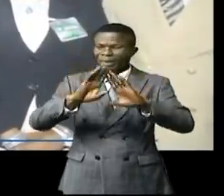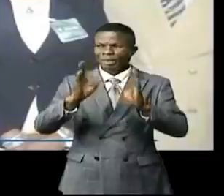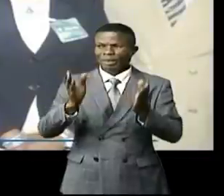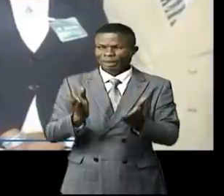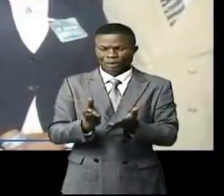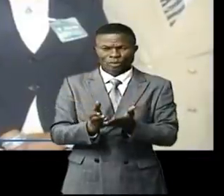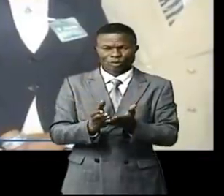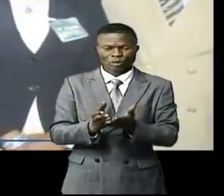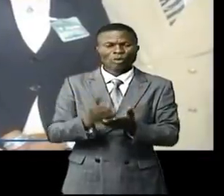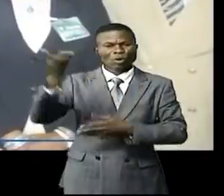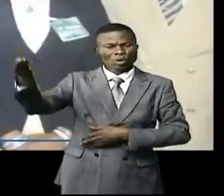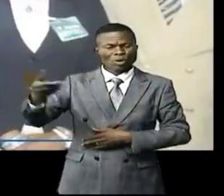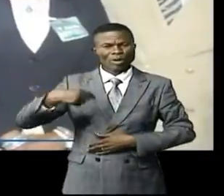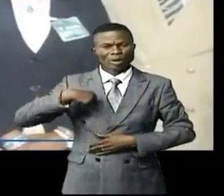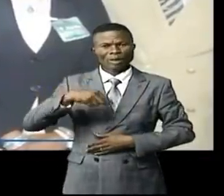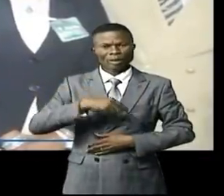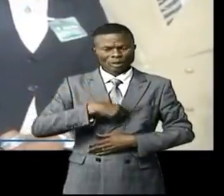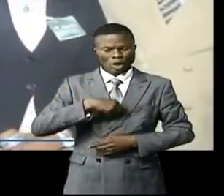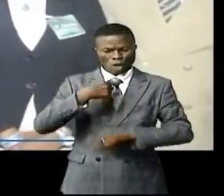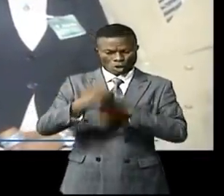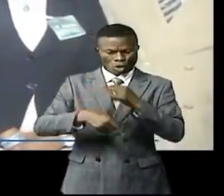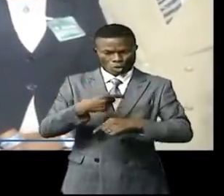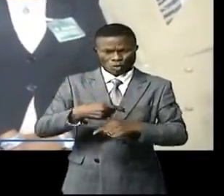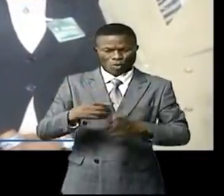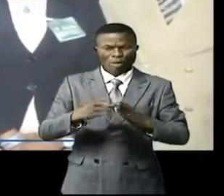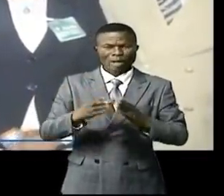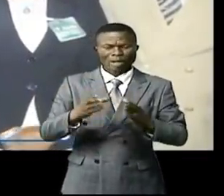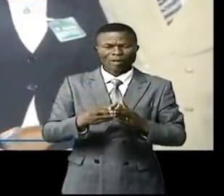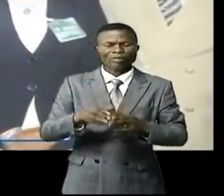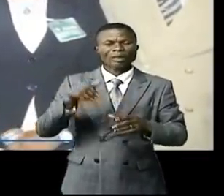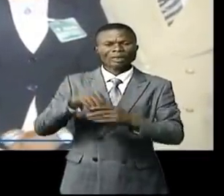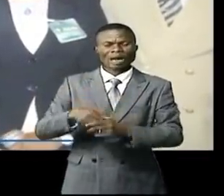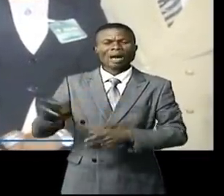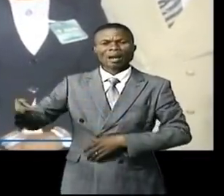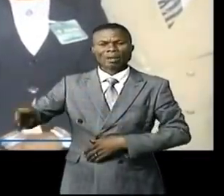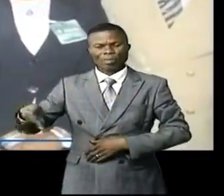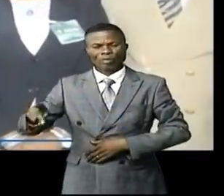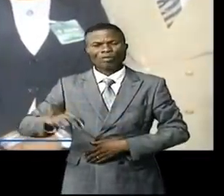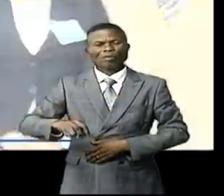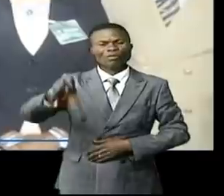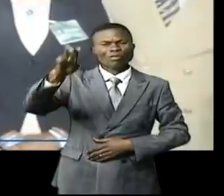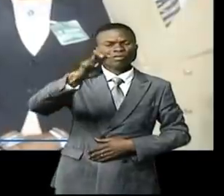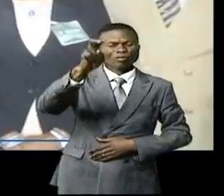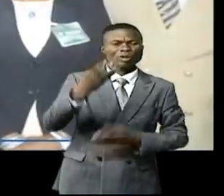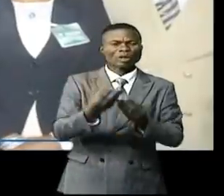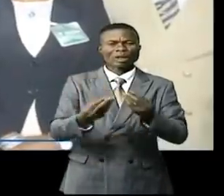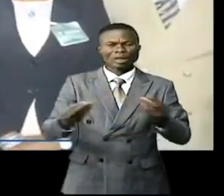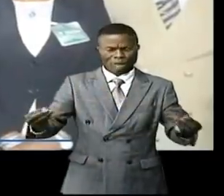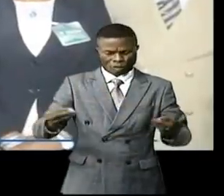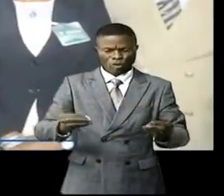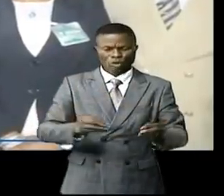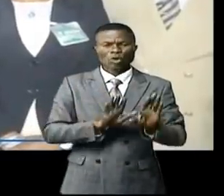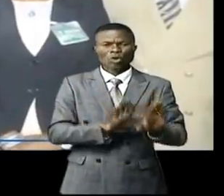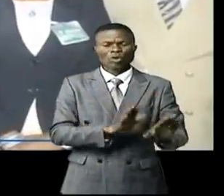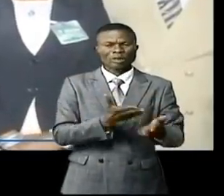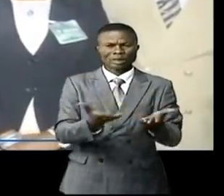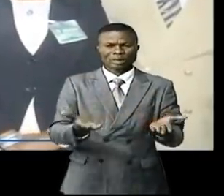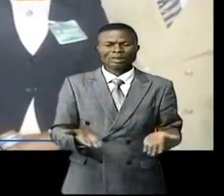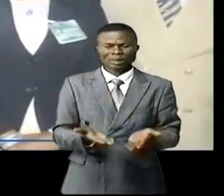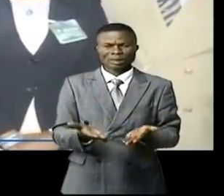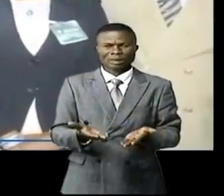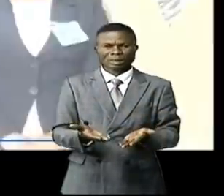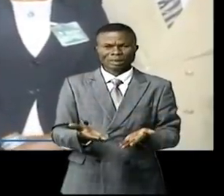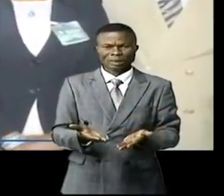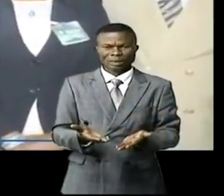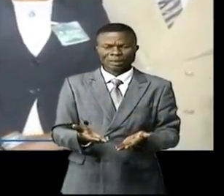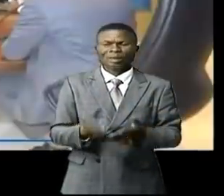implication, pour que nous répartions dans nos différentes provinces avec les résultats que les autres attendent de notre mission